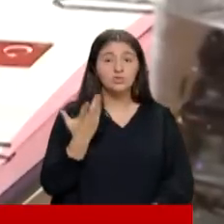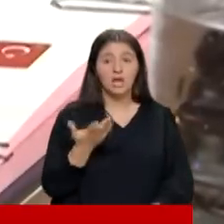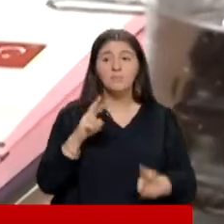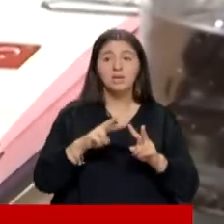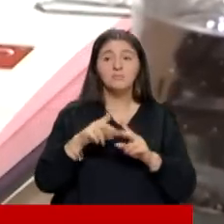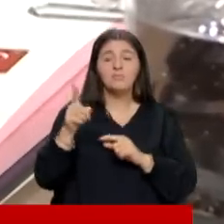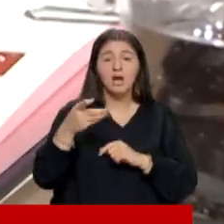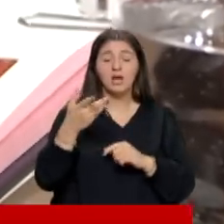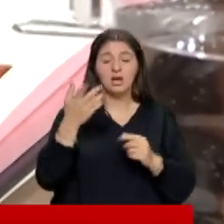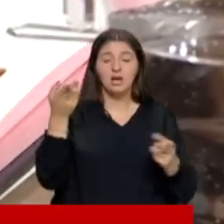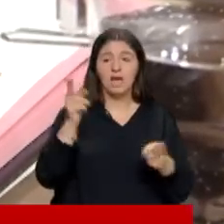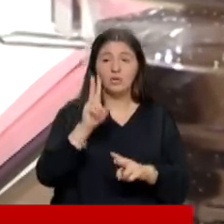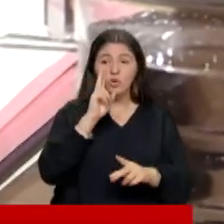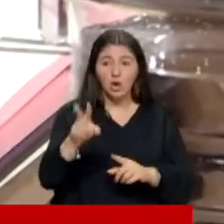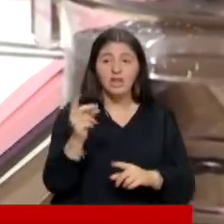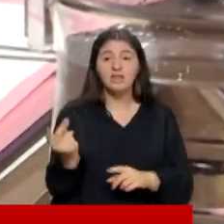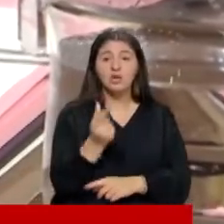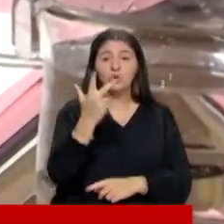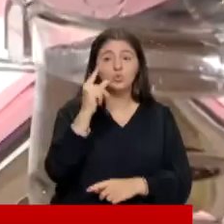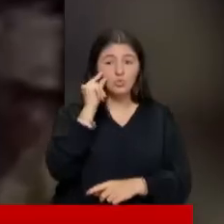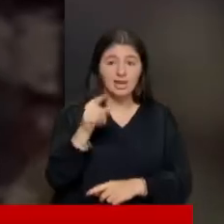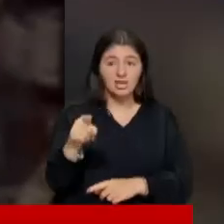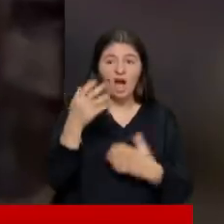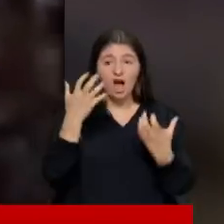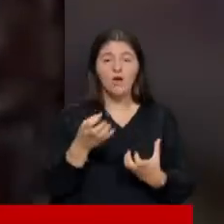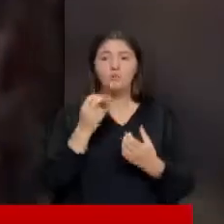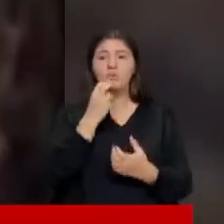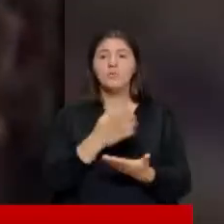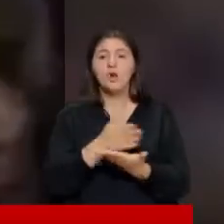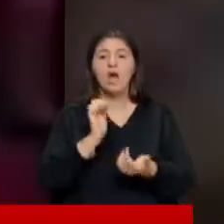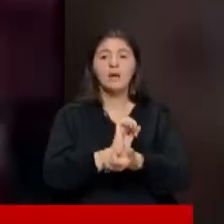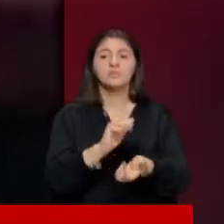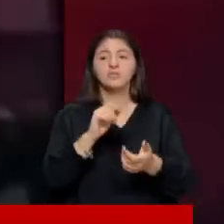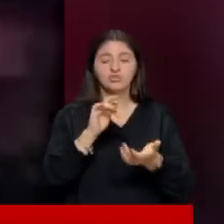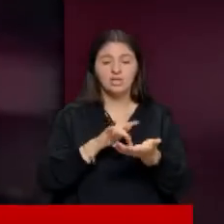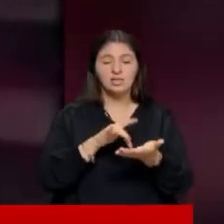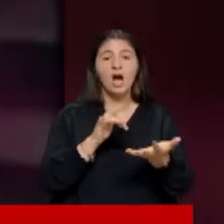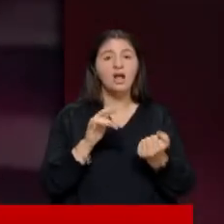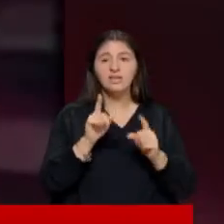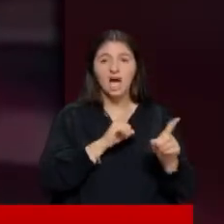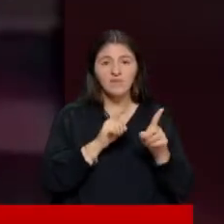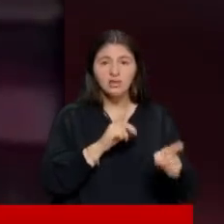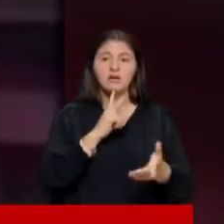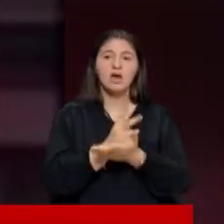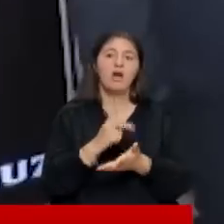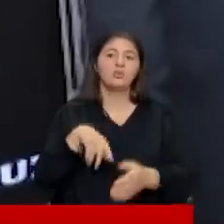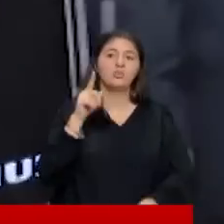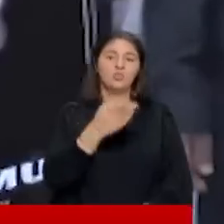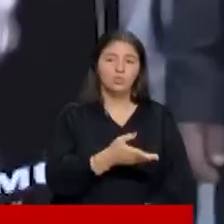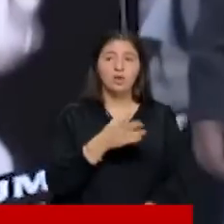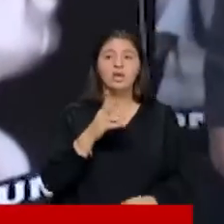Madımak katliamına dair görülen firari üst Sanığın ağırlaştırılmış müebbet hapis de yargılandığı dava da karar günü